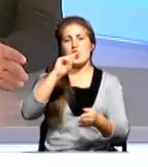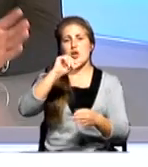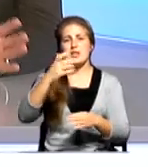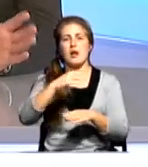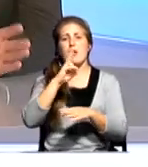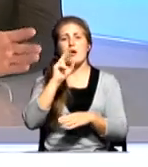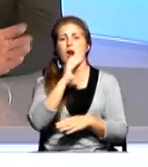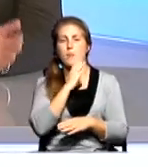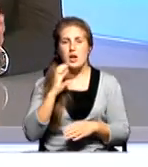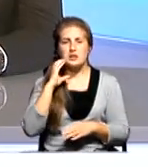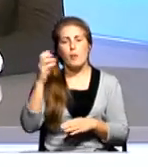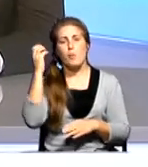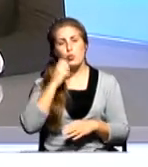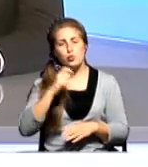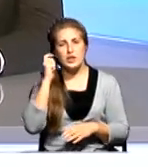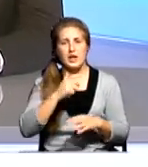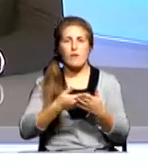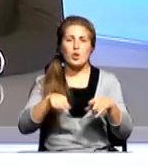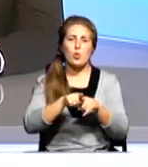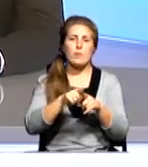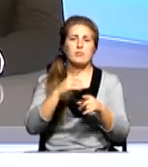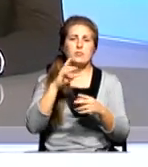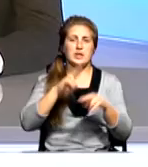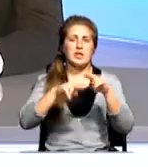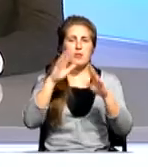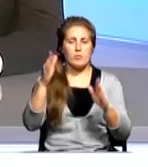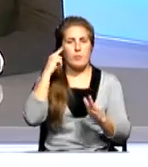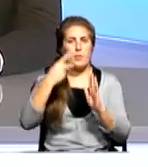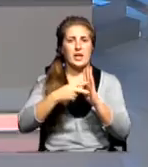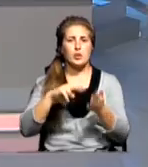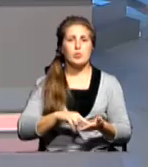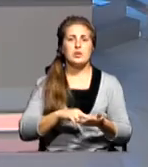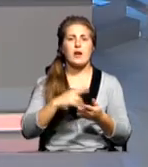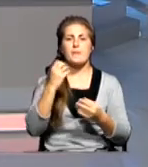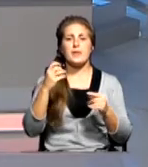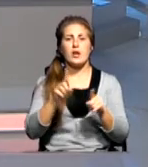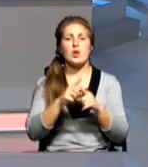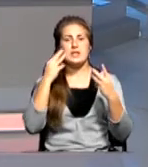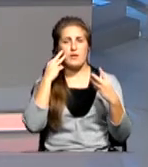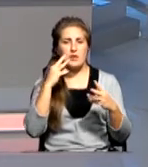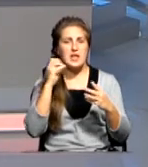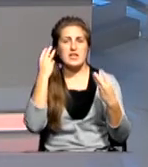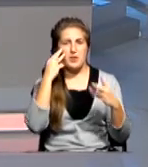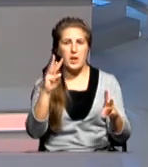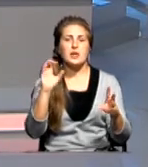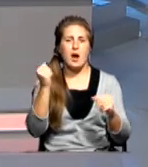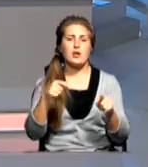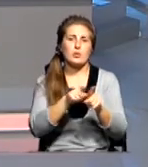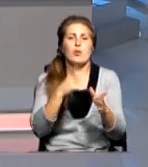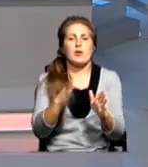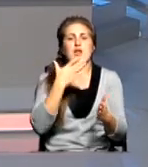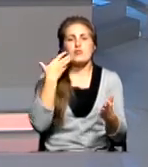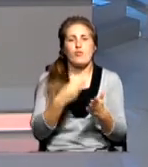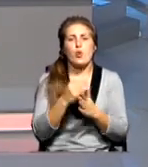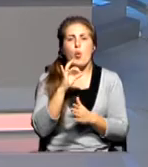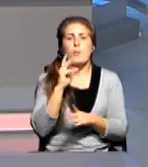пушкинской вот в таком же стиле строительство домов действительно планирует то есть не современный такой хай-тека все таки нет именно свой свой